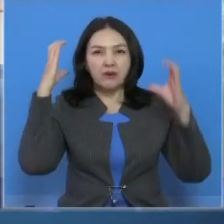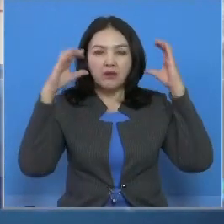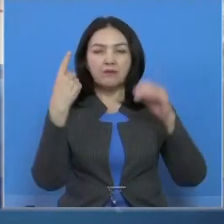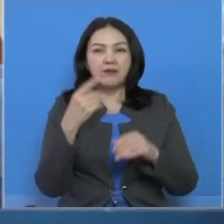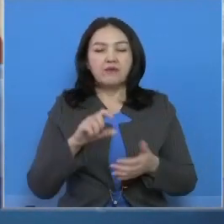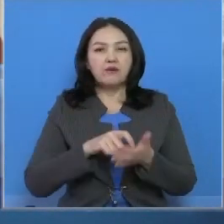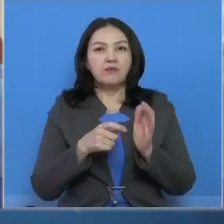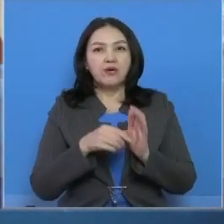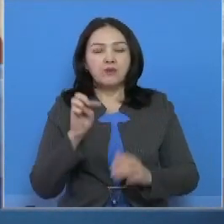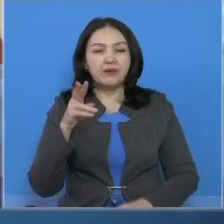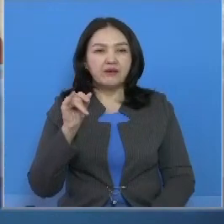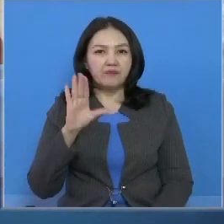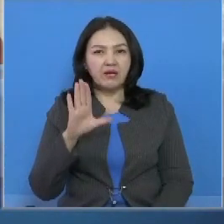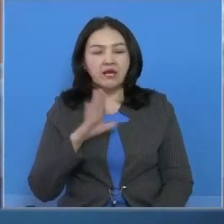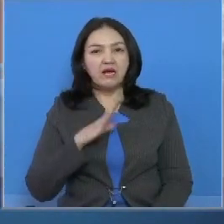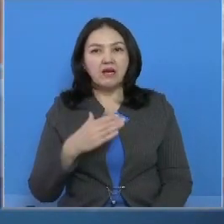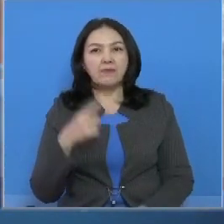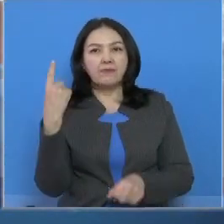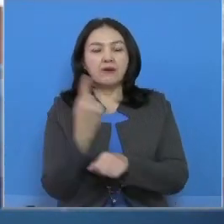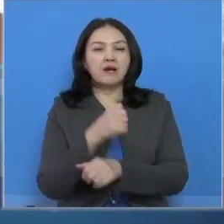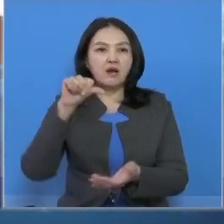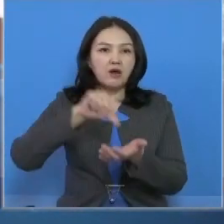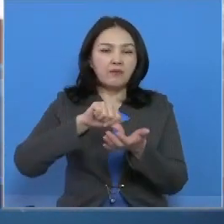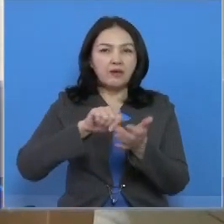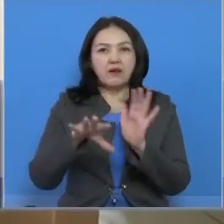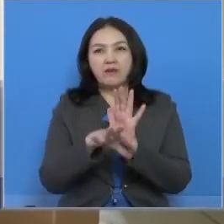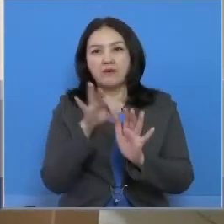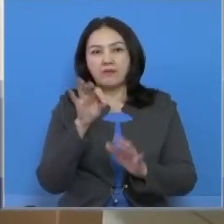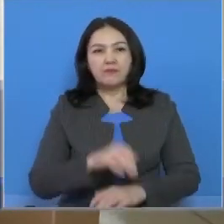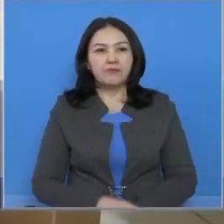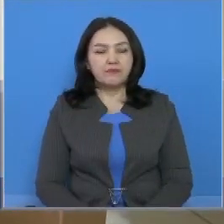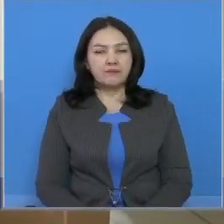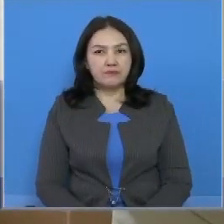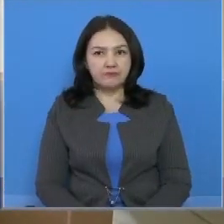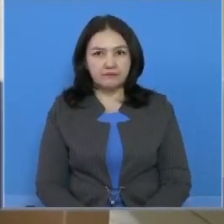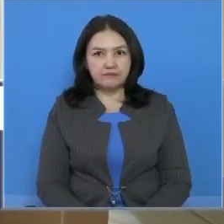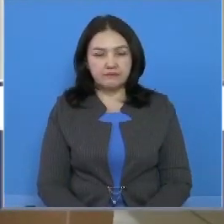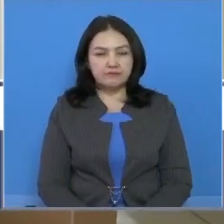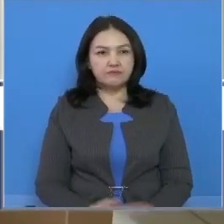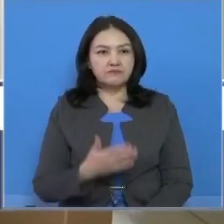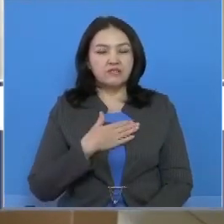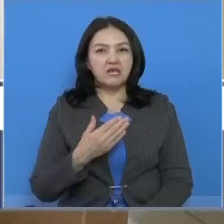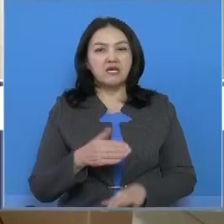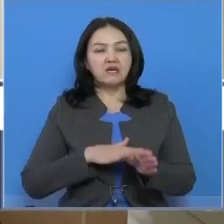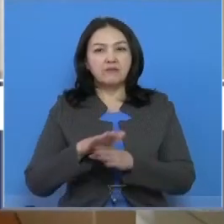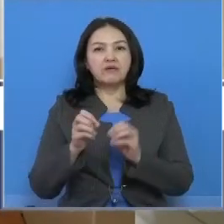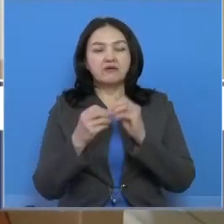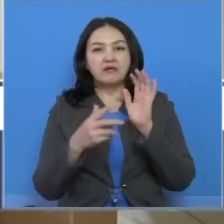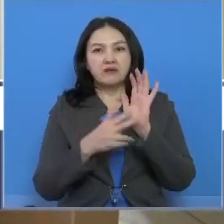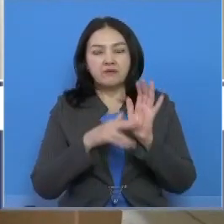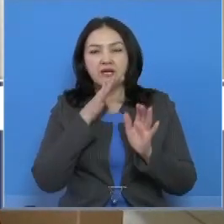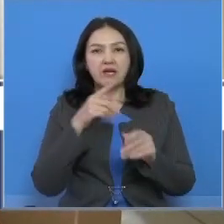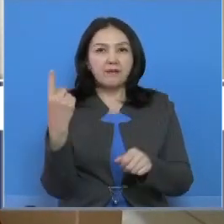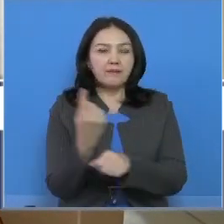первого курсами роятся гедулиева это ее первое участие в выборах мне недавно исполнилось 18